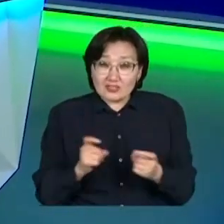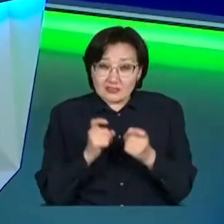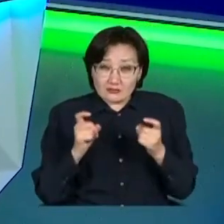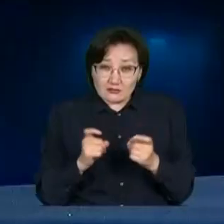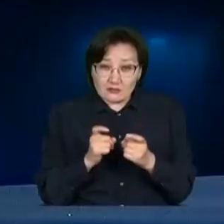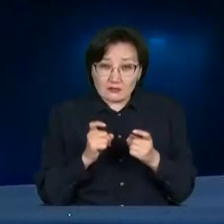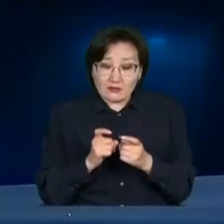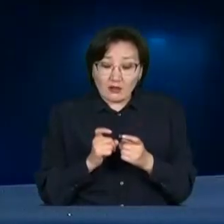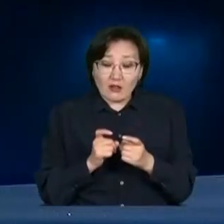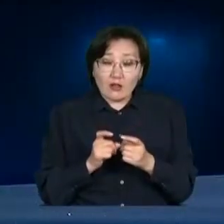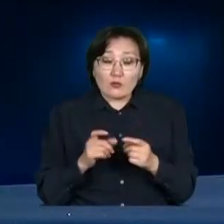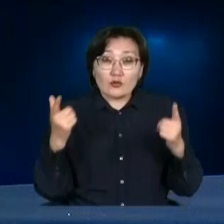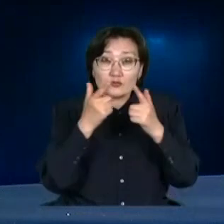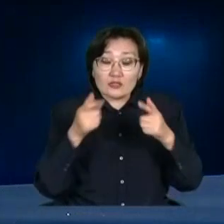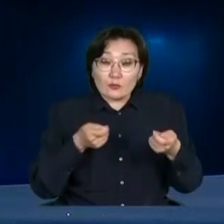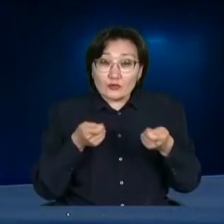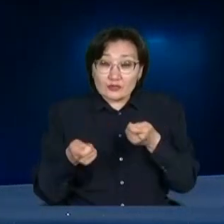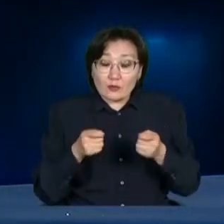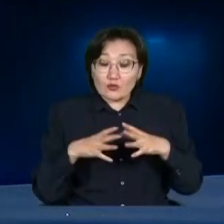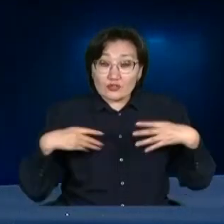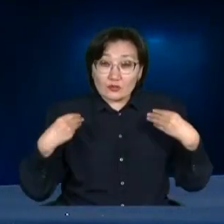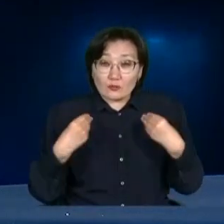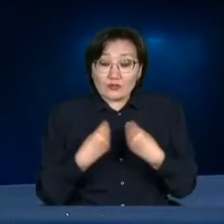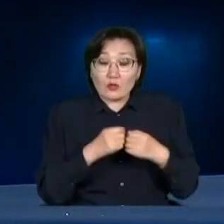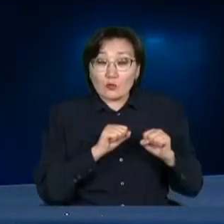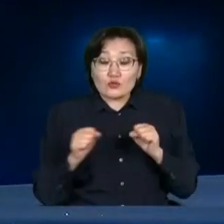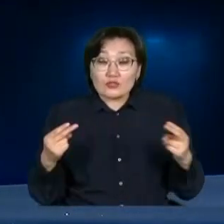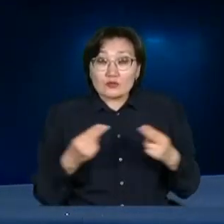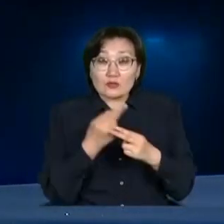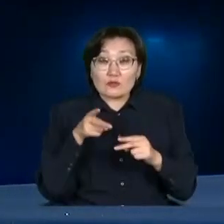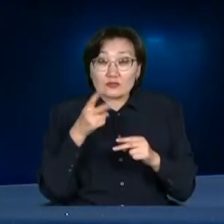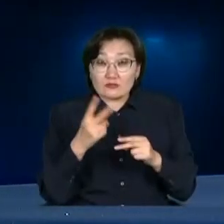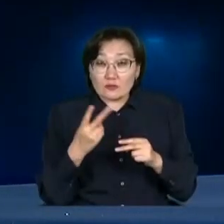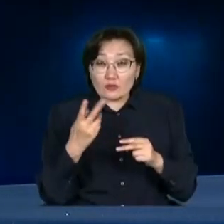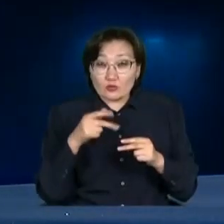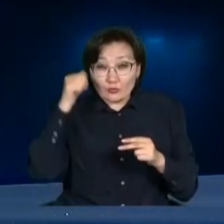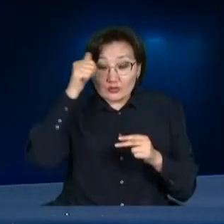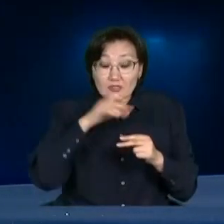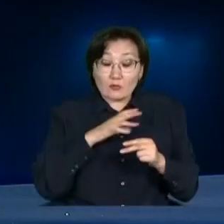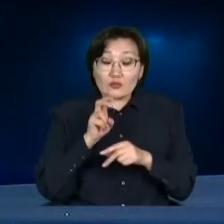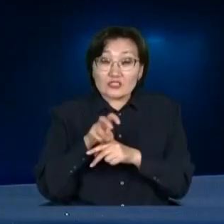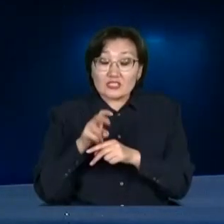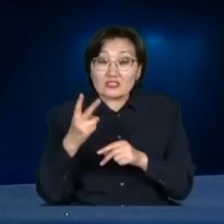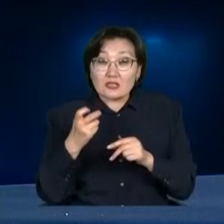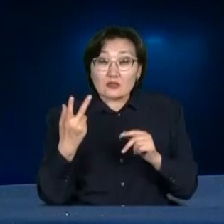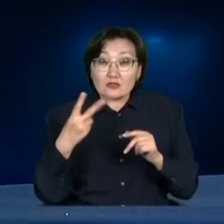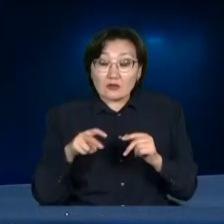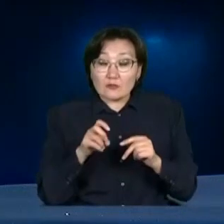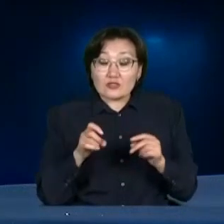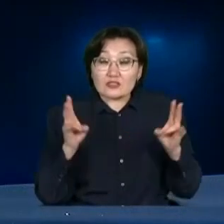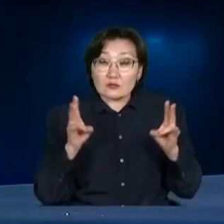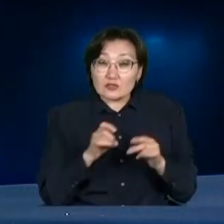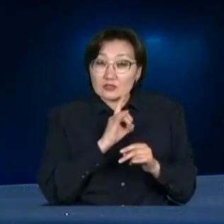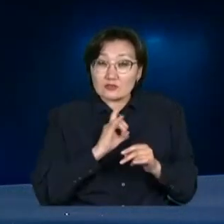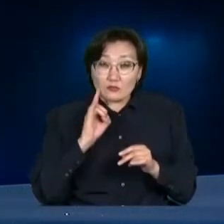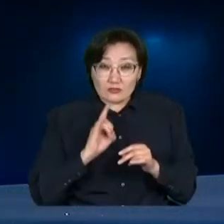насилия. По данным руководителя фонда «Кургау-Астана», у них в 2023 году побывали 220 жертв